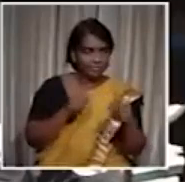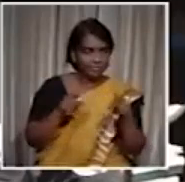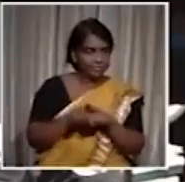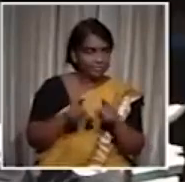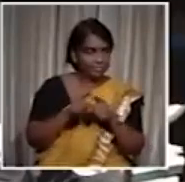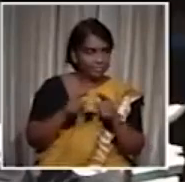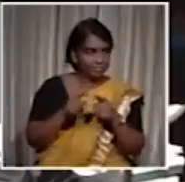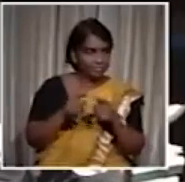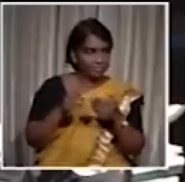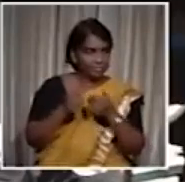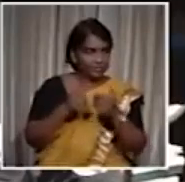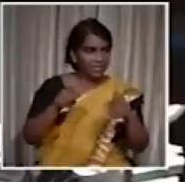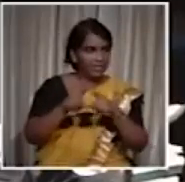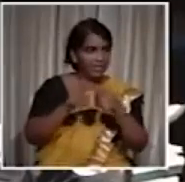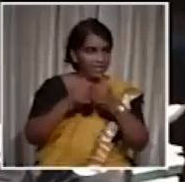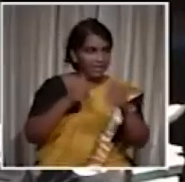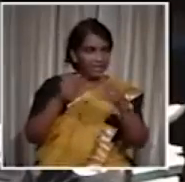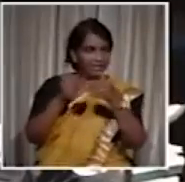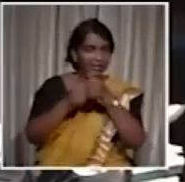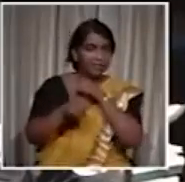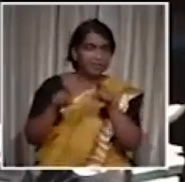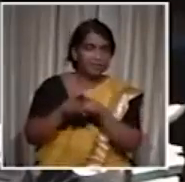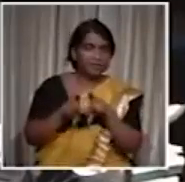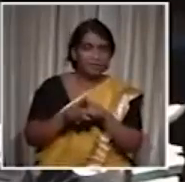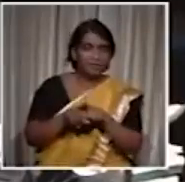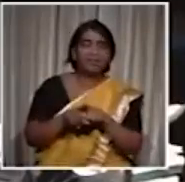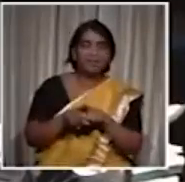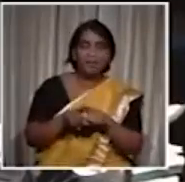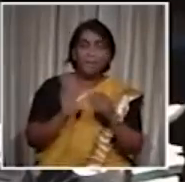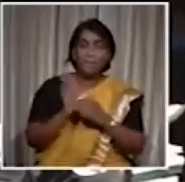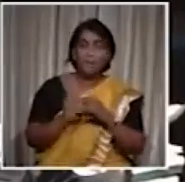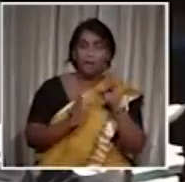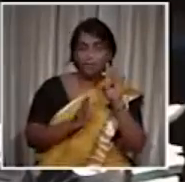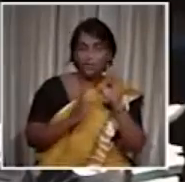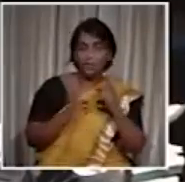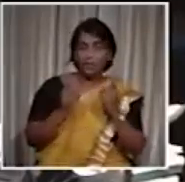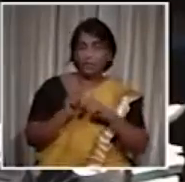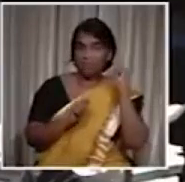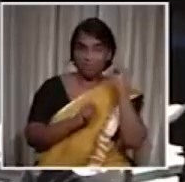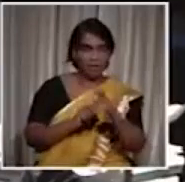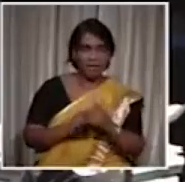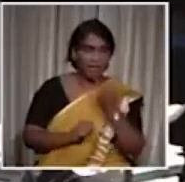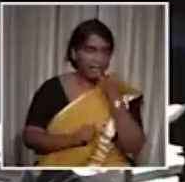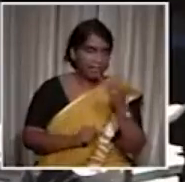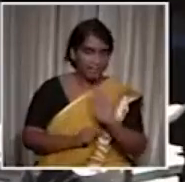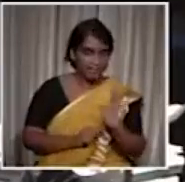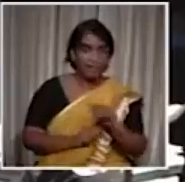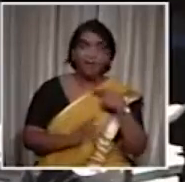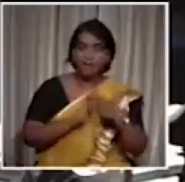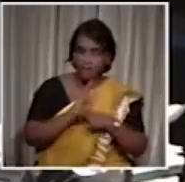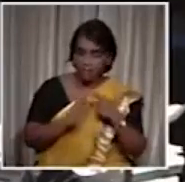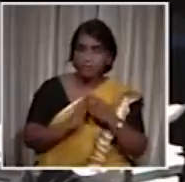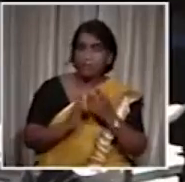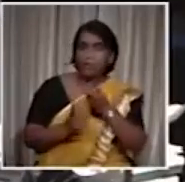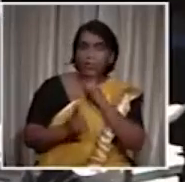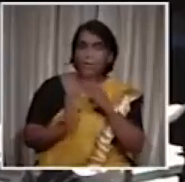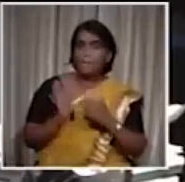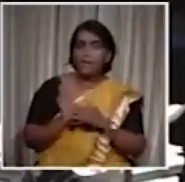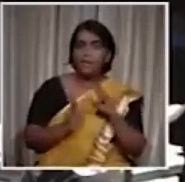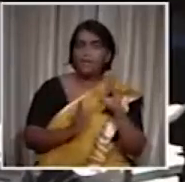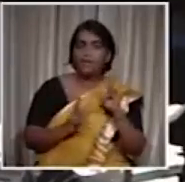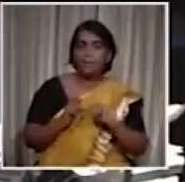තමයි රනිල් වික්‍රමසිංහ ආණ්ඩුව. ඔබතුමාට මිලියන 25ක දඩයක් නියම කරා. ලේසි නෑ. මම හිතන්නේ ලංකාවේ මොන නඩුවක්ද තියෙන මිලියන 25ක